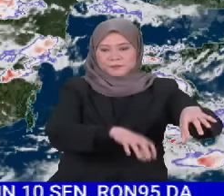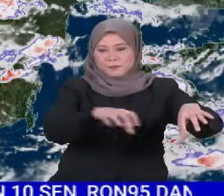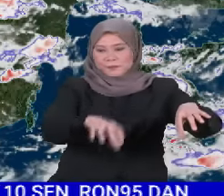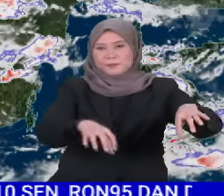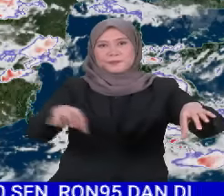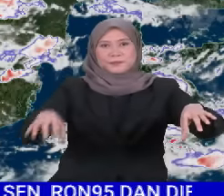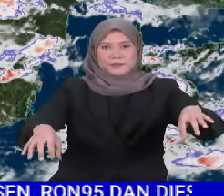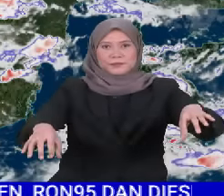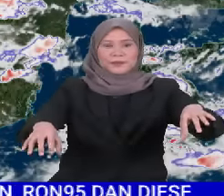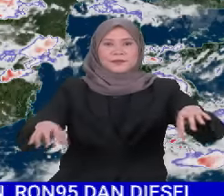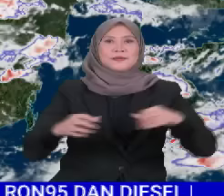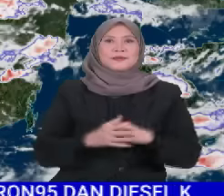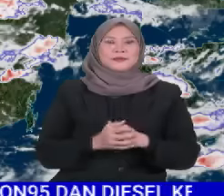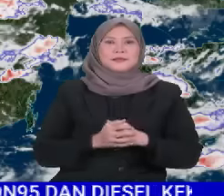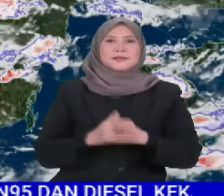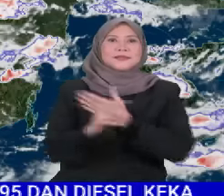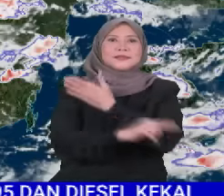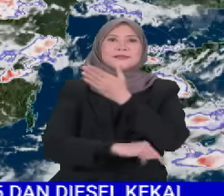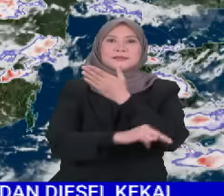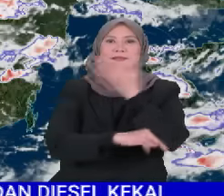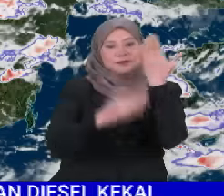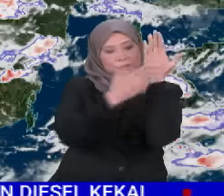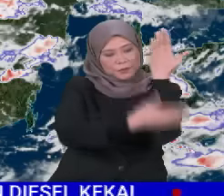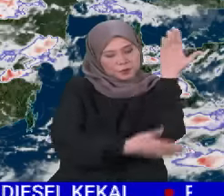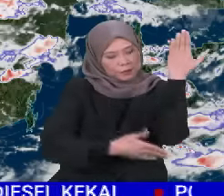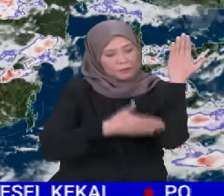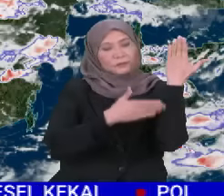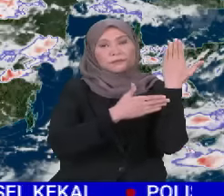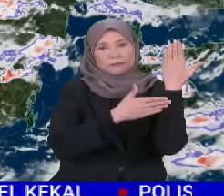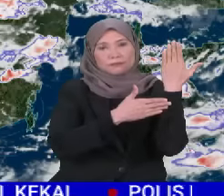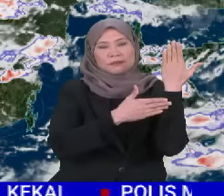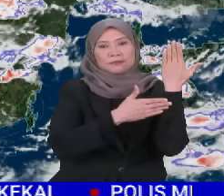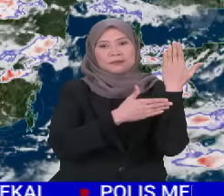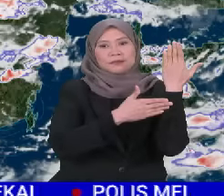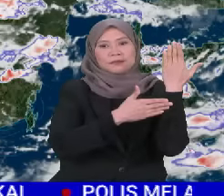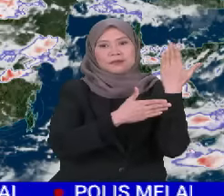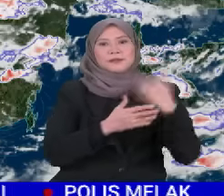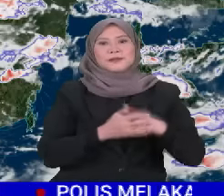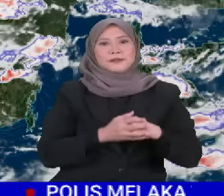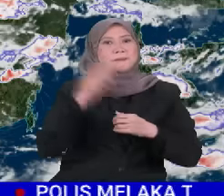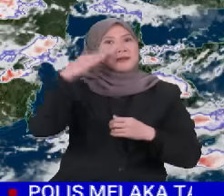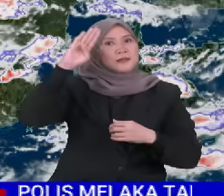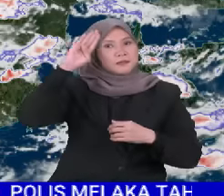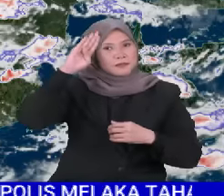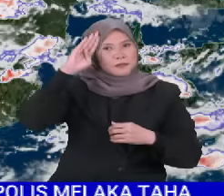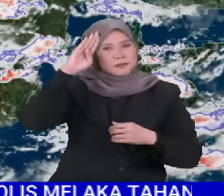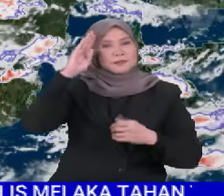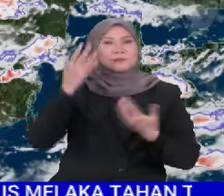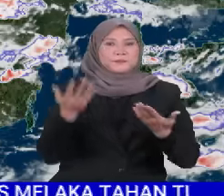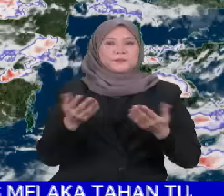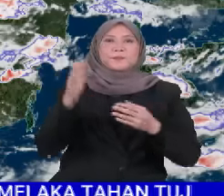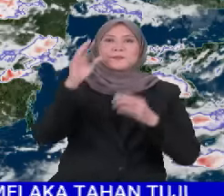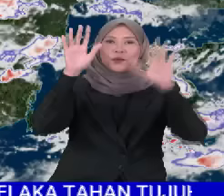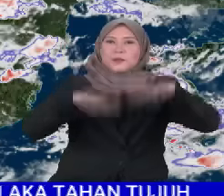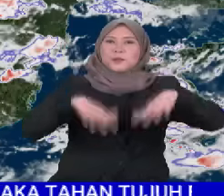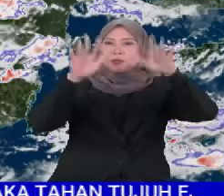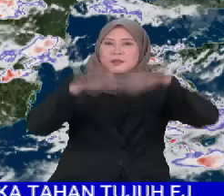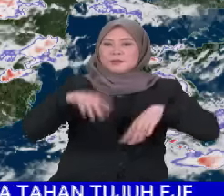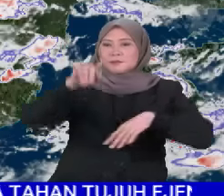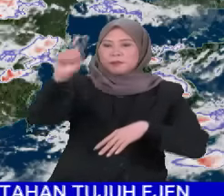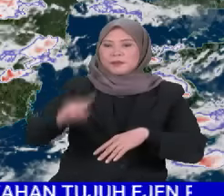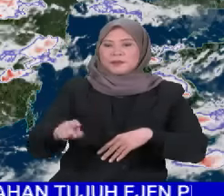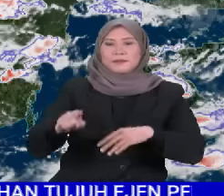melibatkan kebanyakan negeri di Semenanjung Malaysia kecuali di negeri Belanda petir